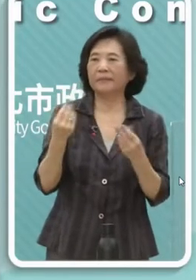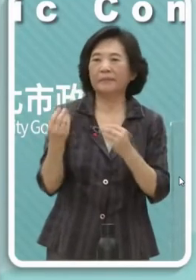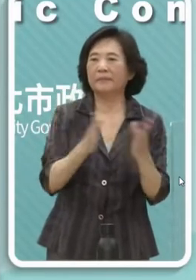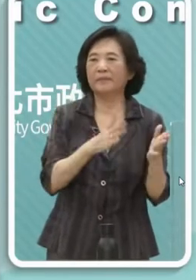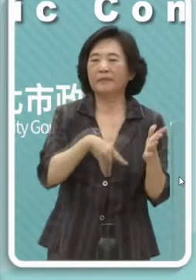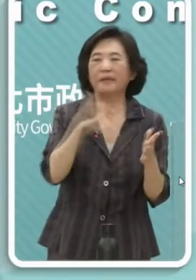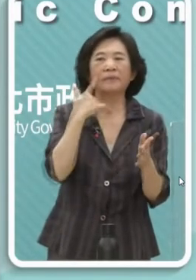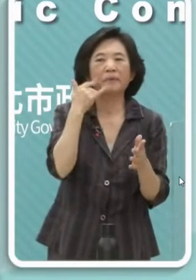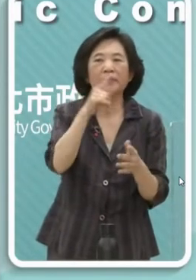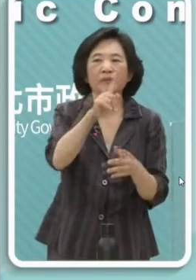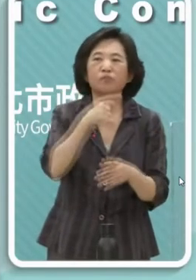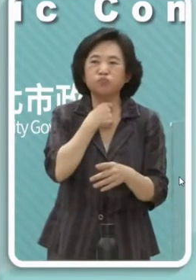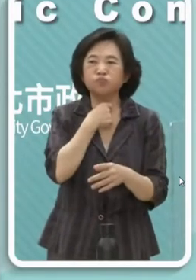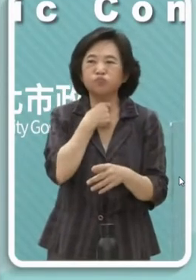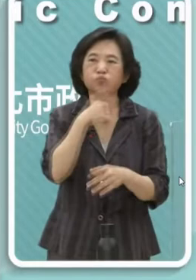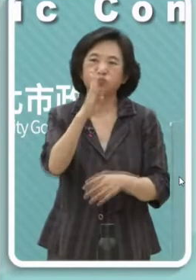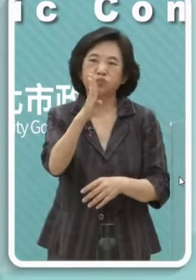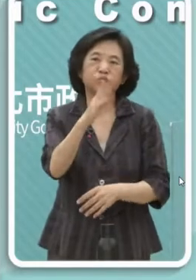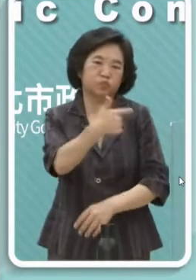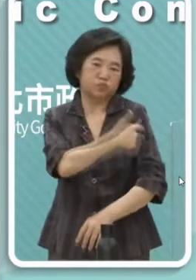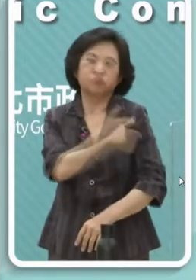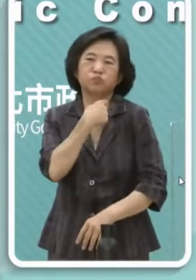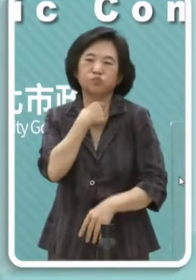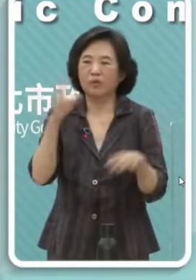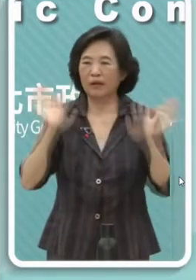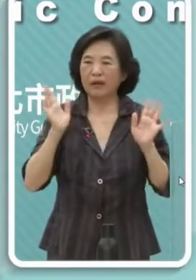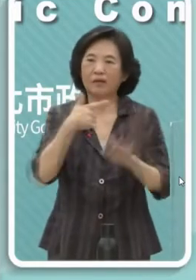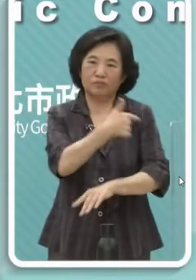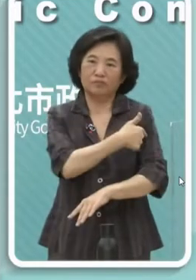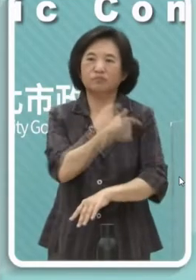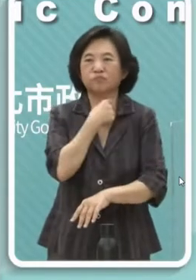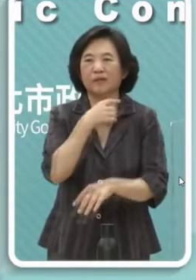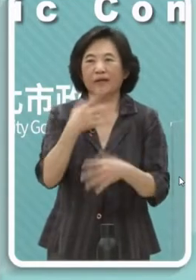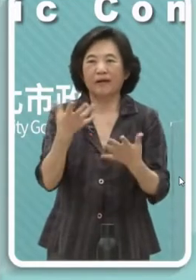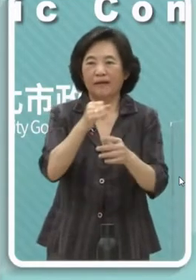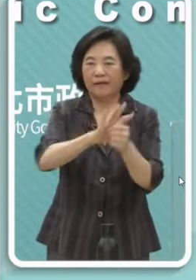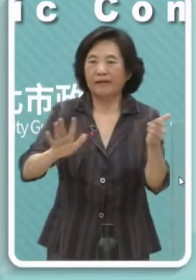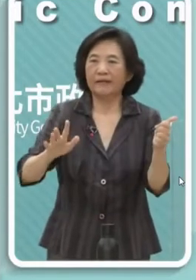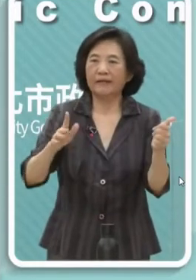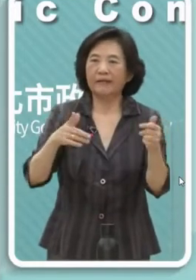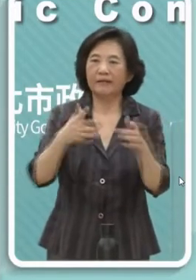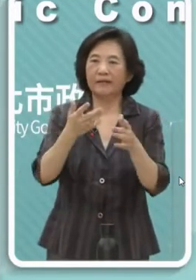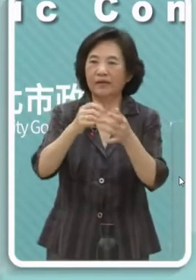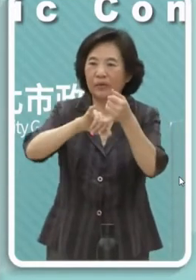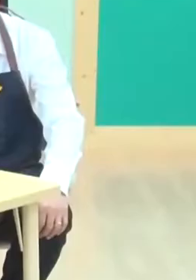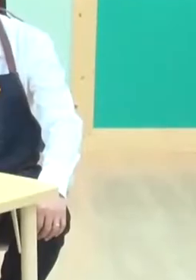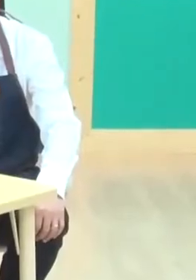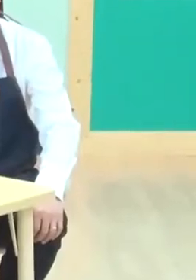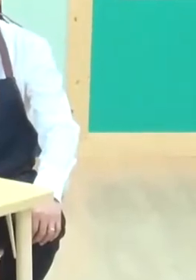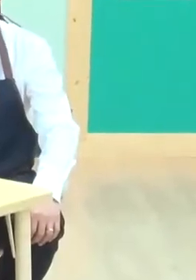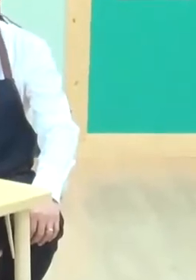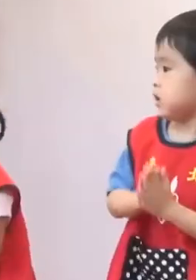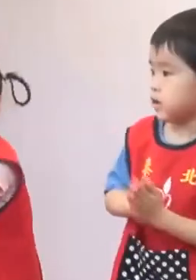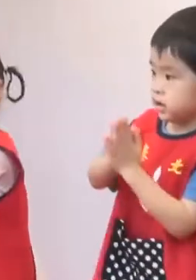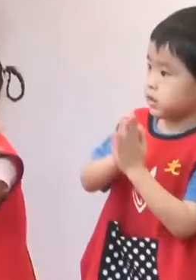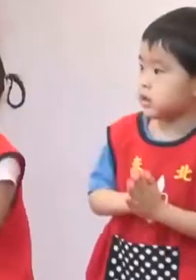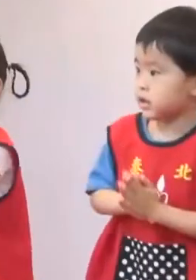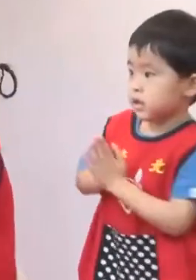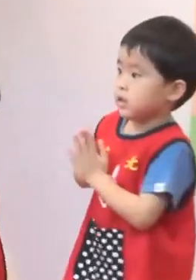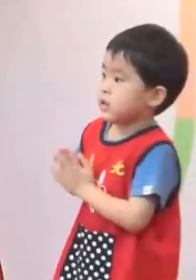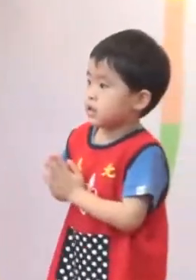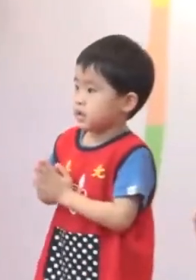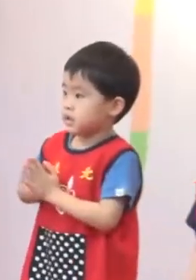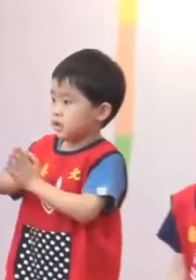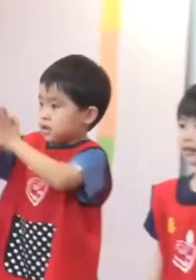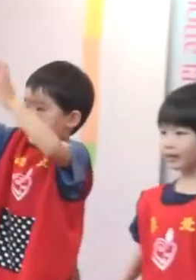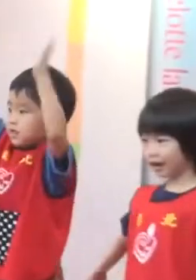都跑去要抢。儿童 BNT 嘛，那才会造成这个什么预约啊，什么预约不到。原则上我们儿